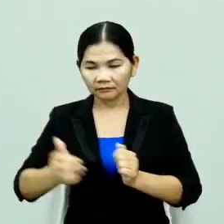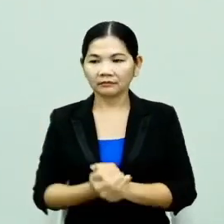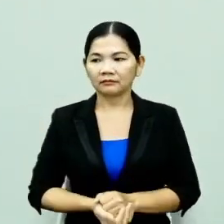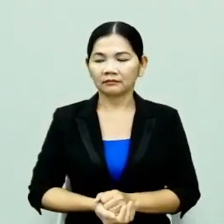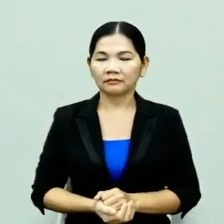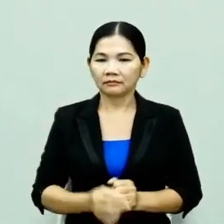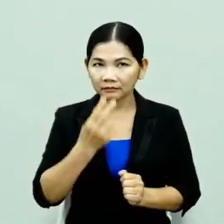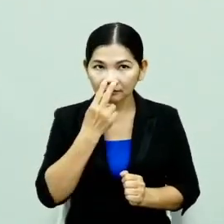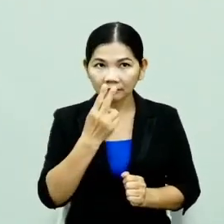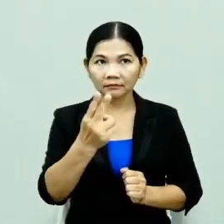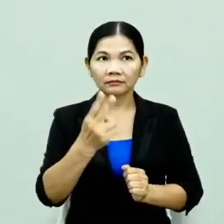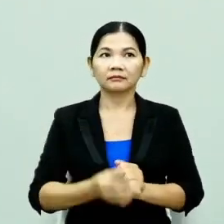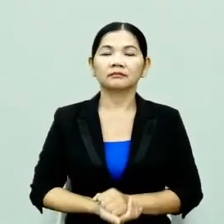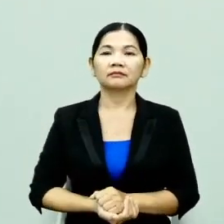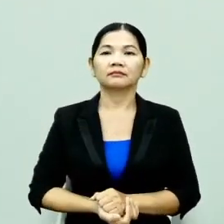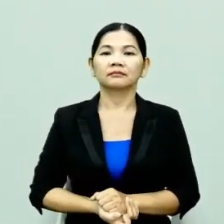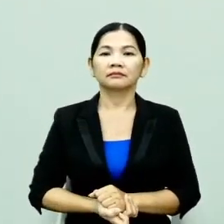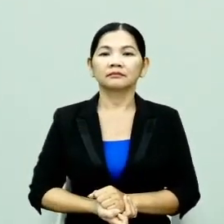con mơ